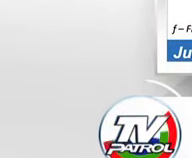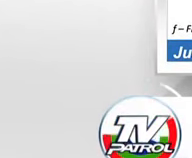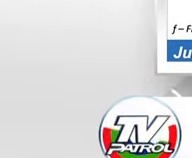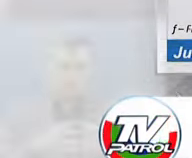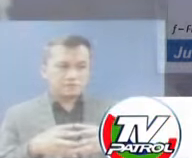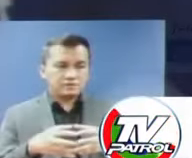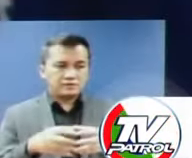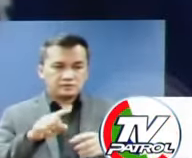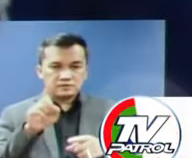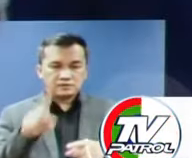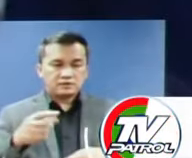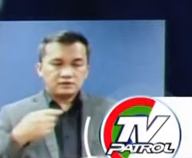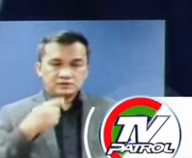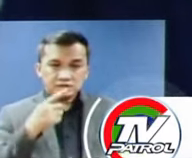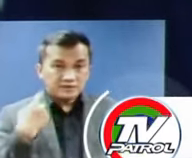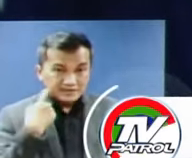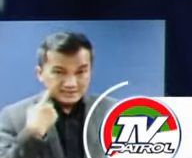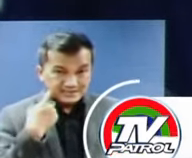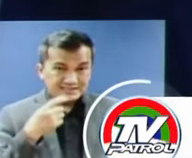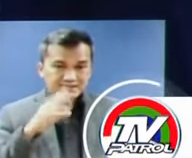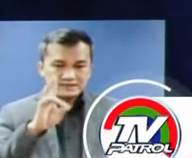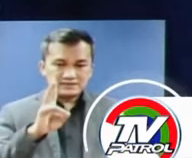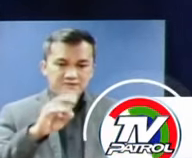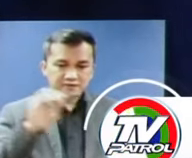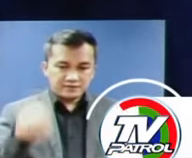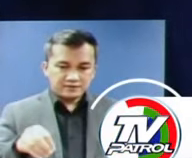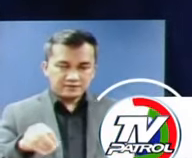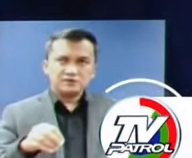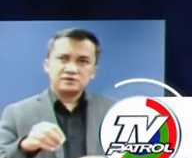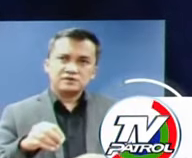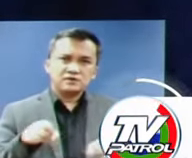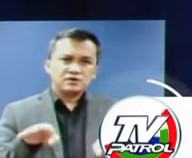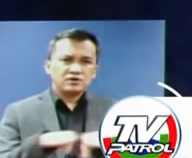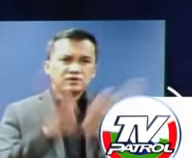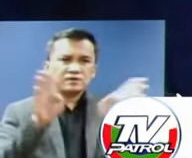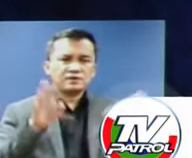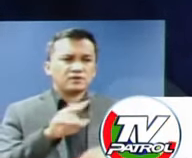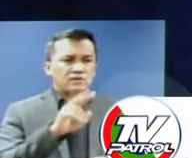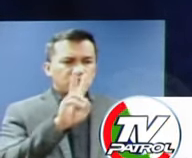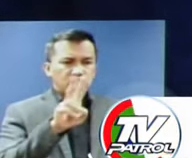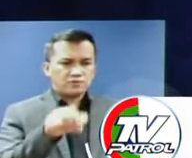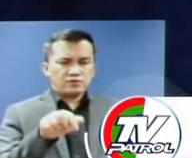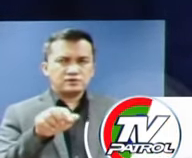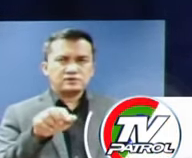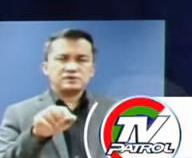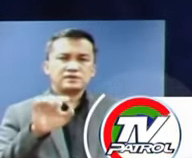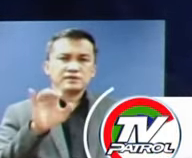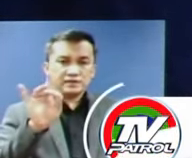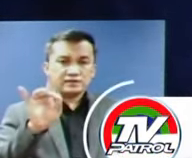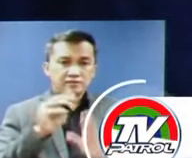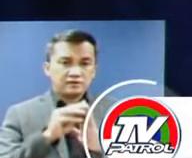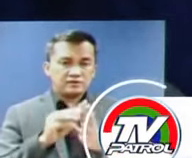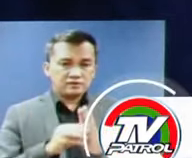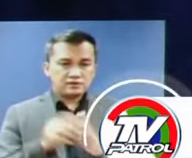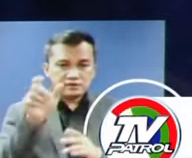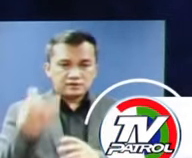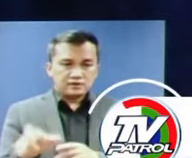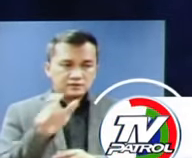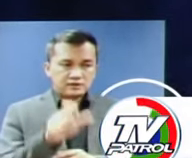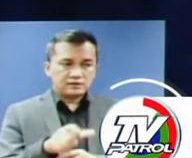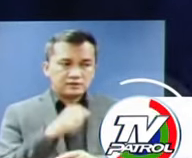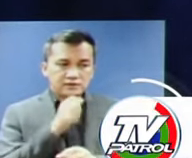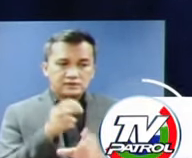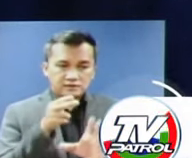Hulyo. Mayroon tayong 7%, equivalent to mga 2.08 million individuals na nagsabi sila, hindi sila nag-participate